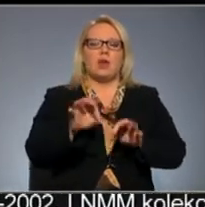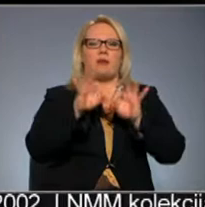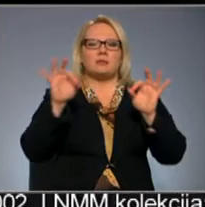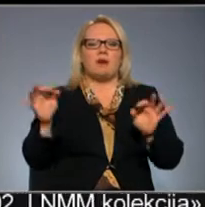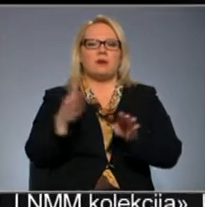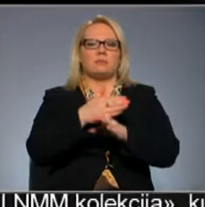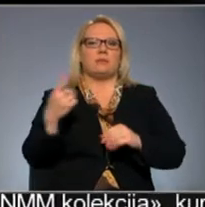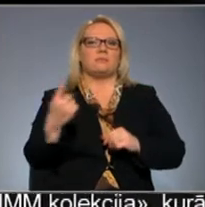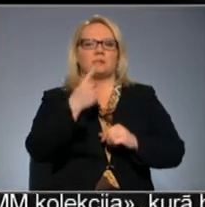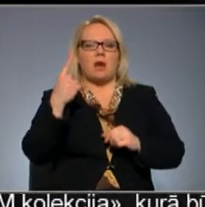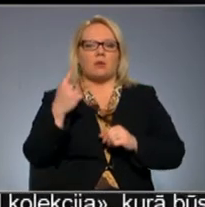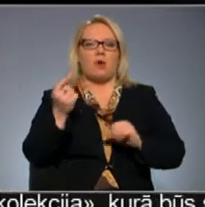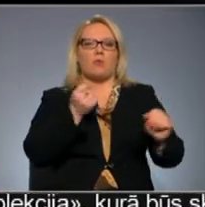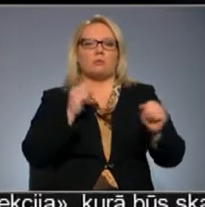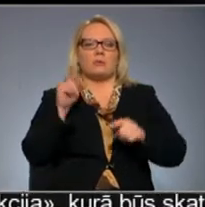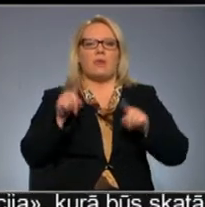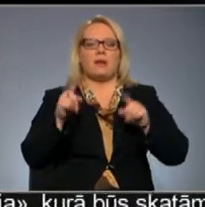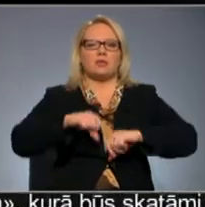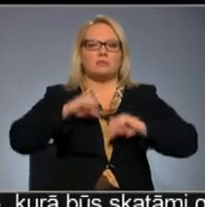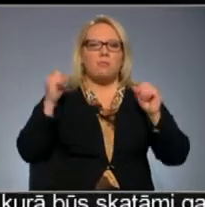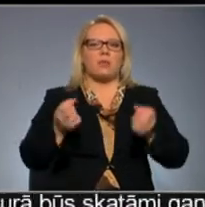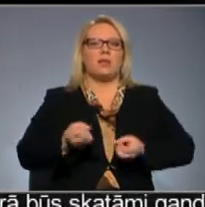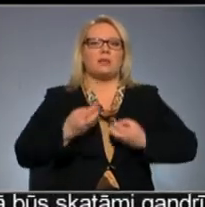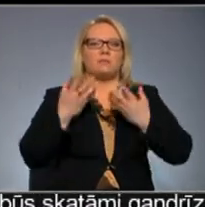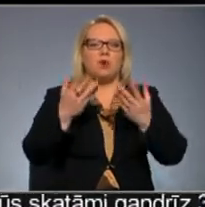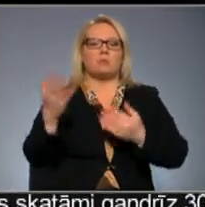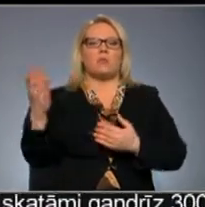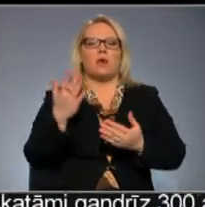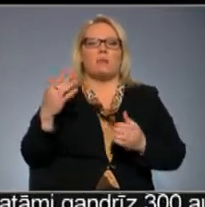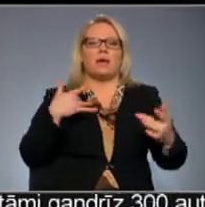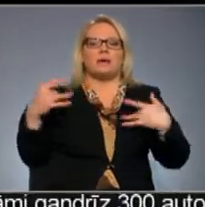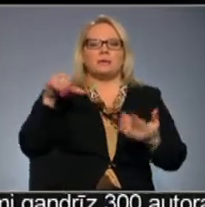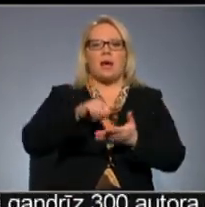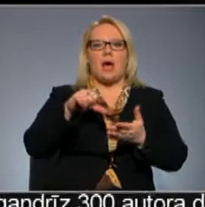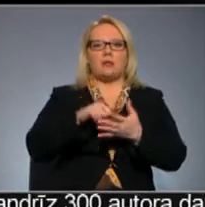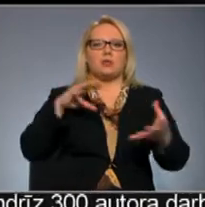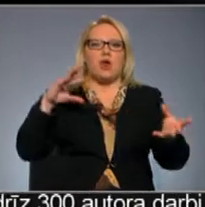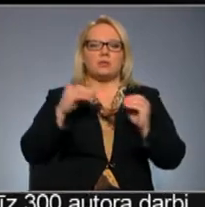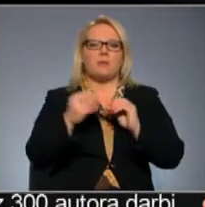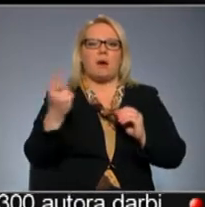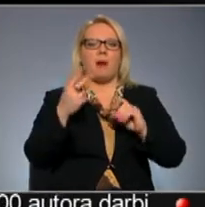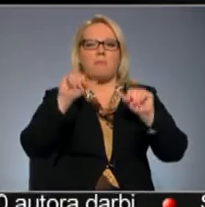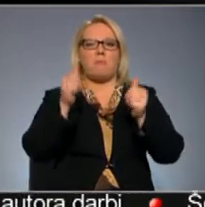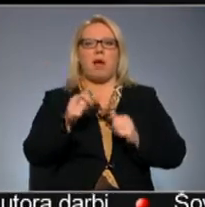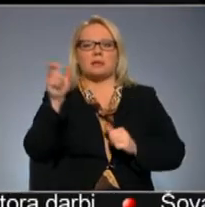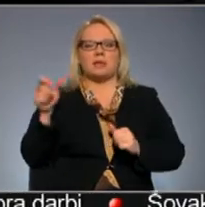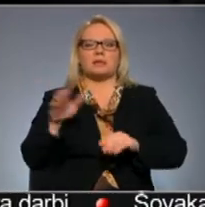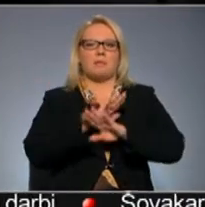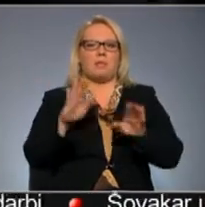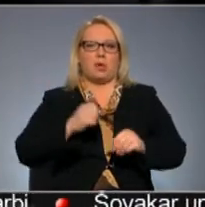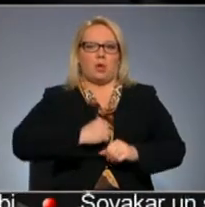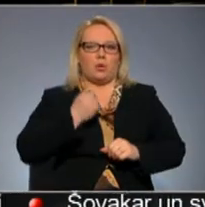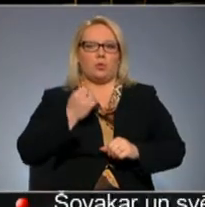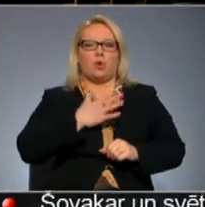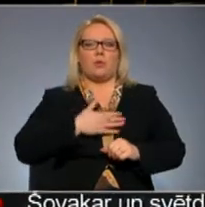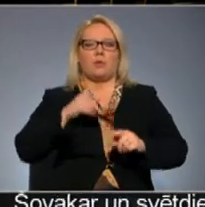pirms gada, tā kā kustība nereti ir spontāna izpausme, nonāk pie izrādes idejas un koncepcijas abām māksliniecēm nenāca grūti. Ļoti